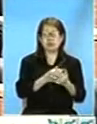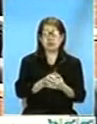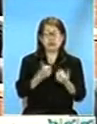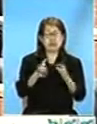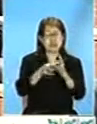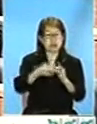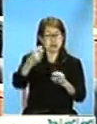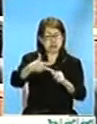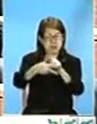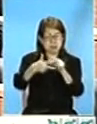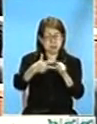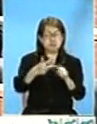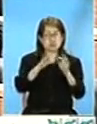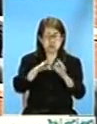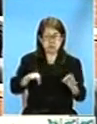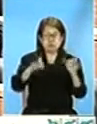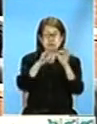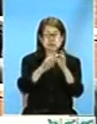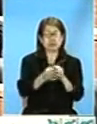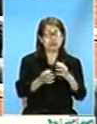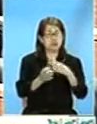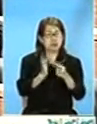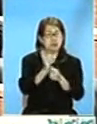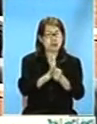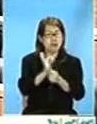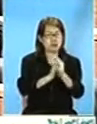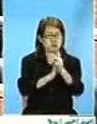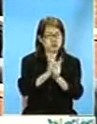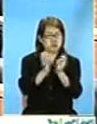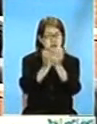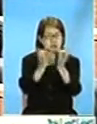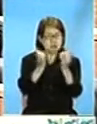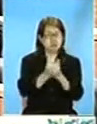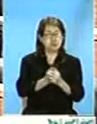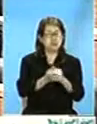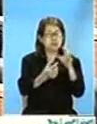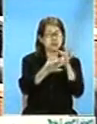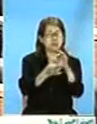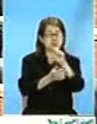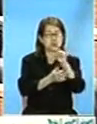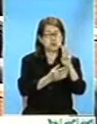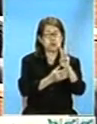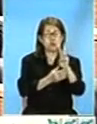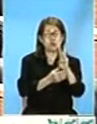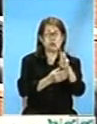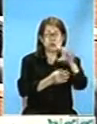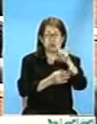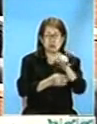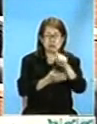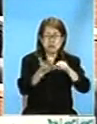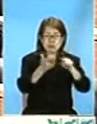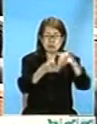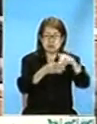ประกอบนั้นเป็นหัวใจสำคัญของการแก้ไขที่มาของสมาชิกวุฒิสภาในการแก้ไขรัฐธรรมนูญครั้